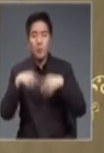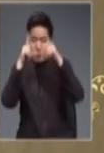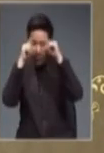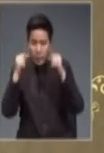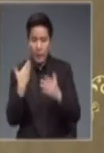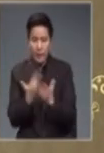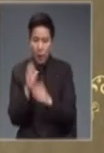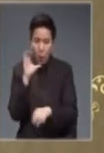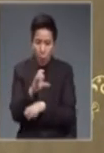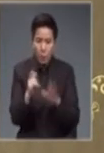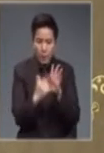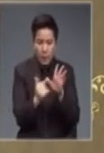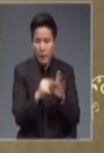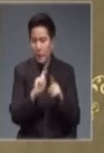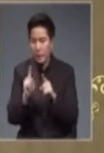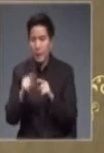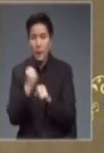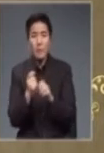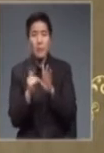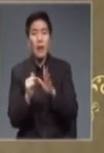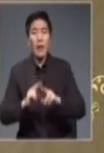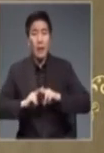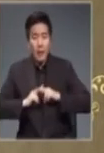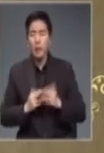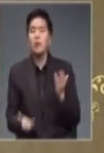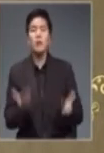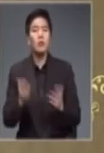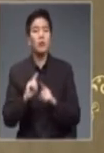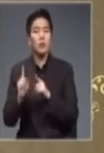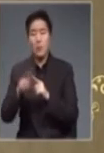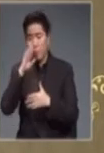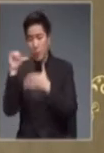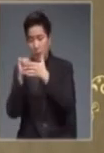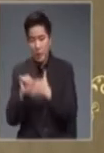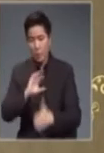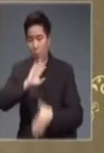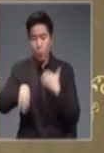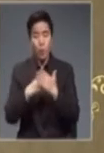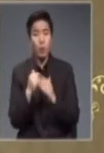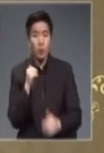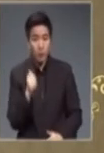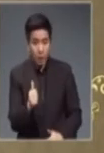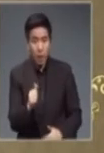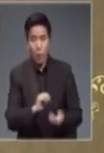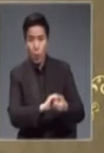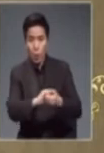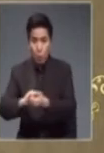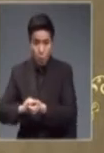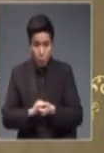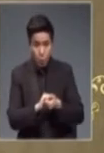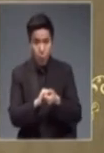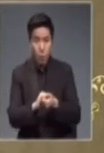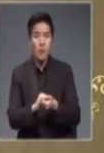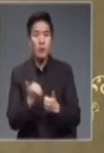นำซึ่งเป็นความร่วมมือระหว่างไทยและกัมพูชาโดยการสร้างเขื่อนกั้นน้ำแทนการปล่อยน้ำทิ้งเพื่อผลักดันน้ำเค็มประมา